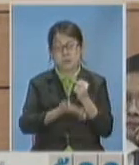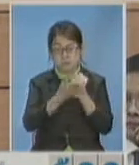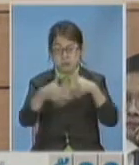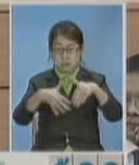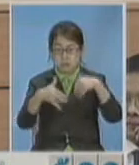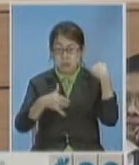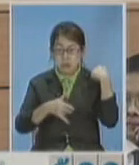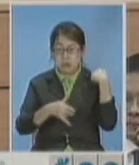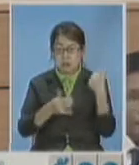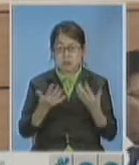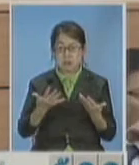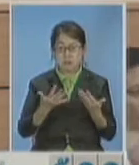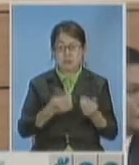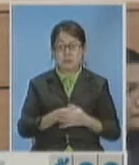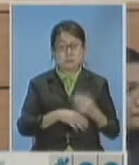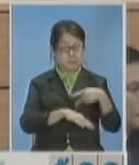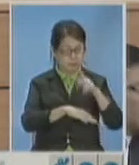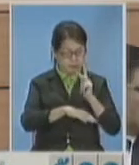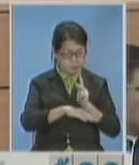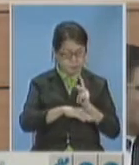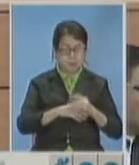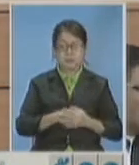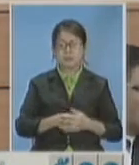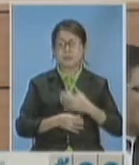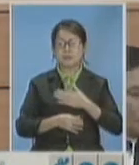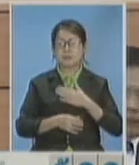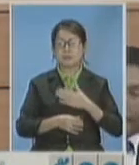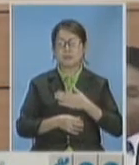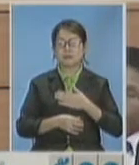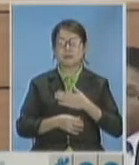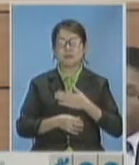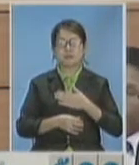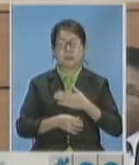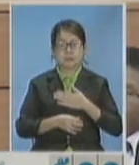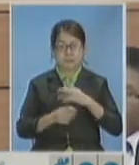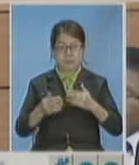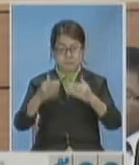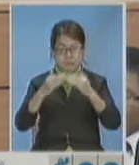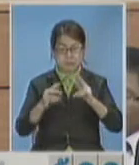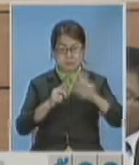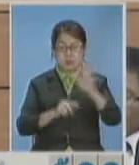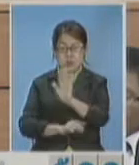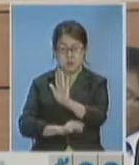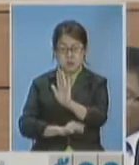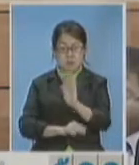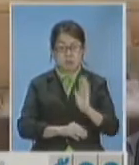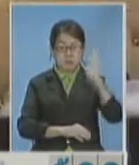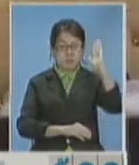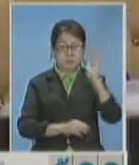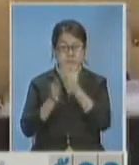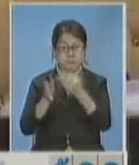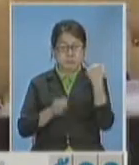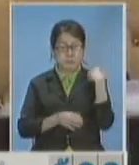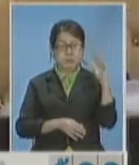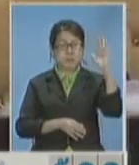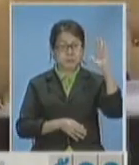นท่านประธานครับผมขอไปประการที่3 ท่านวัชระมีผู้ประท้วงเชิญคุณหม